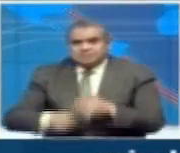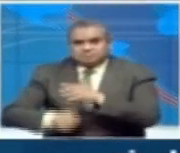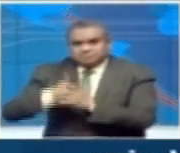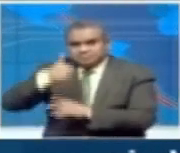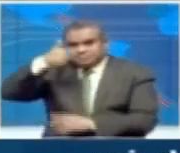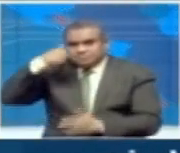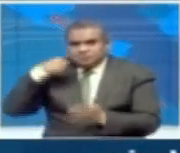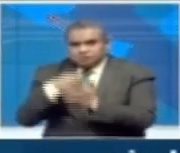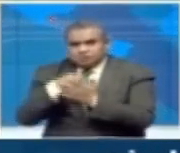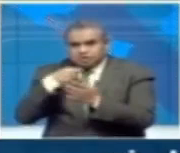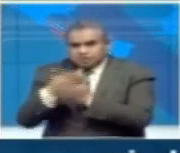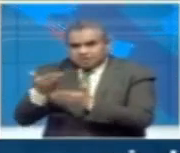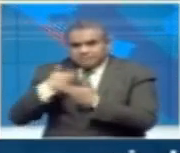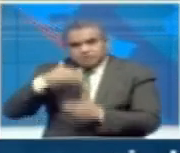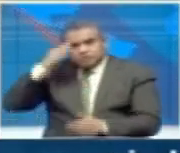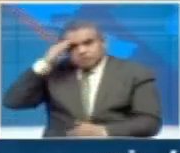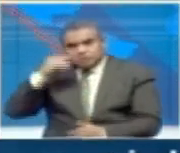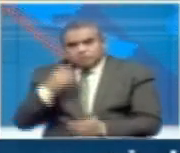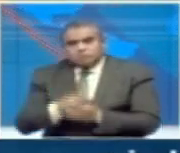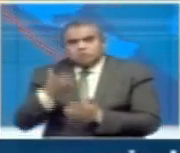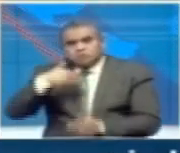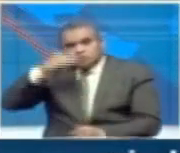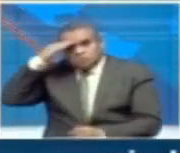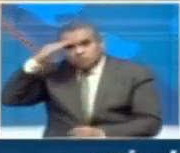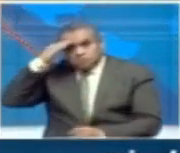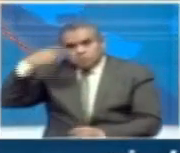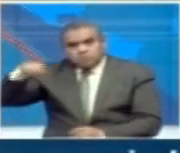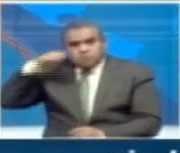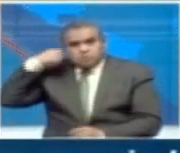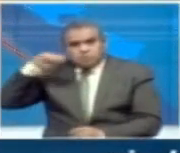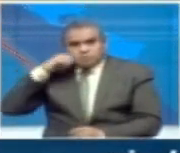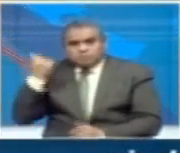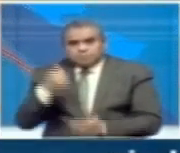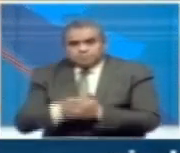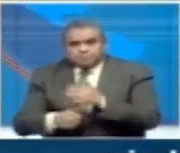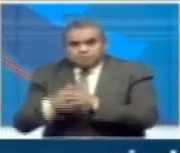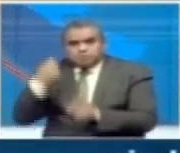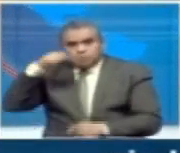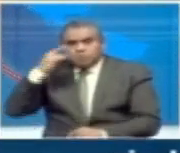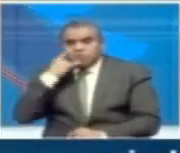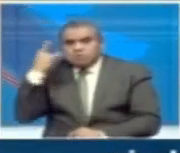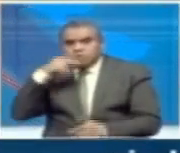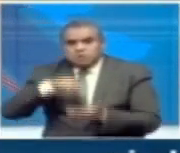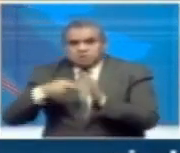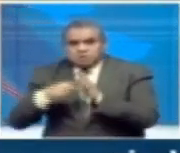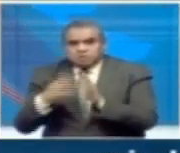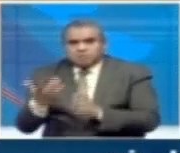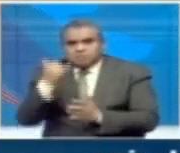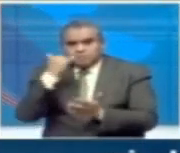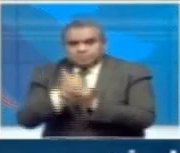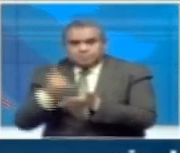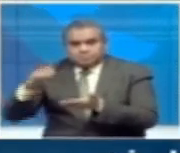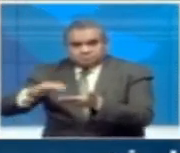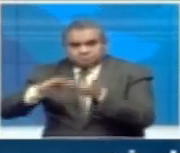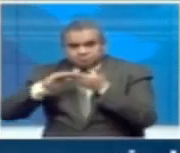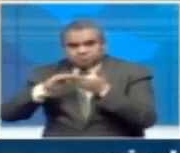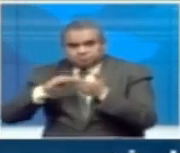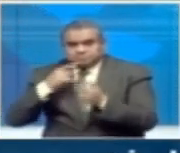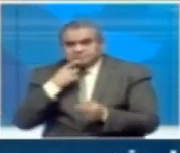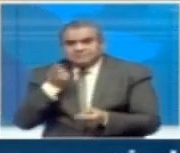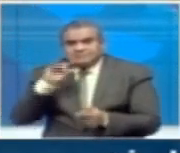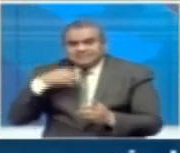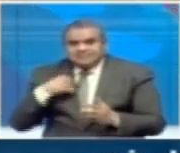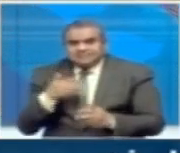وبيحسسونا ان بابا لسه ما ماتش. احب اشكر رئيس الجمهورية والداخلية على المجهود الرائع اللي هو بيدينا نوع